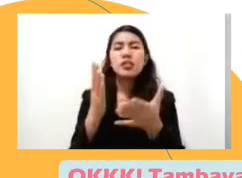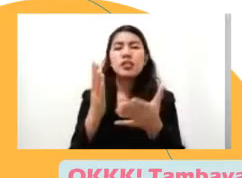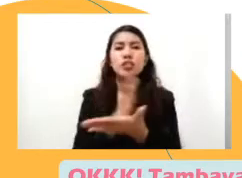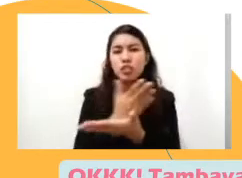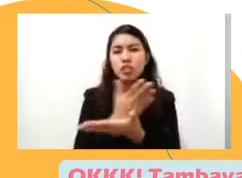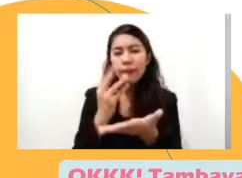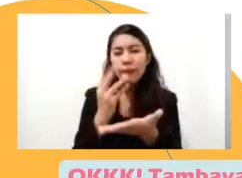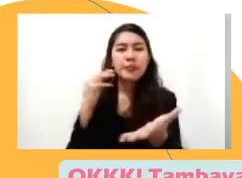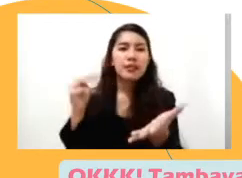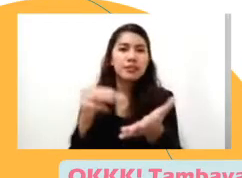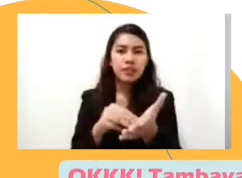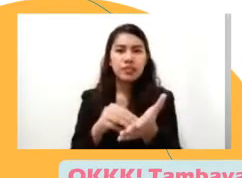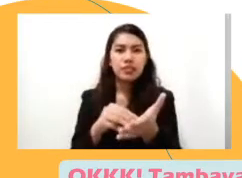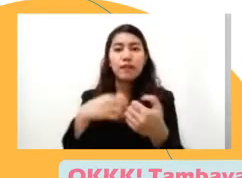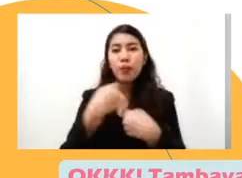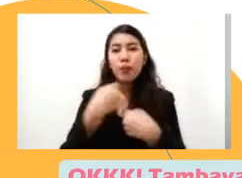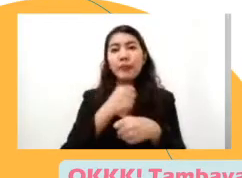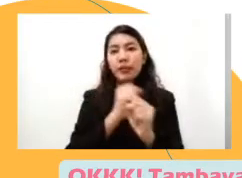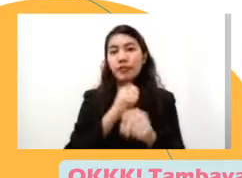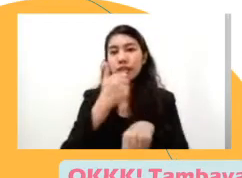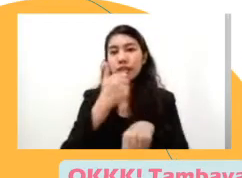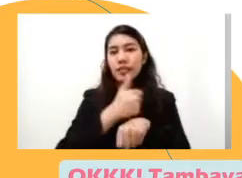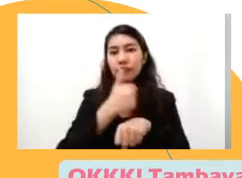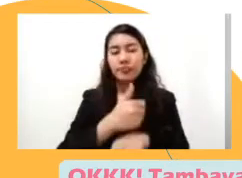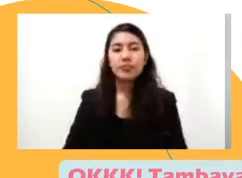na gagawin nila for their home.